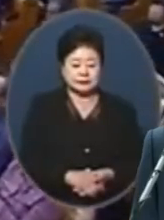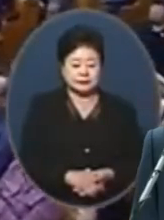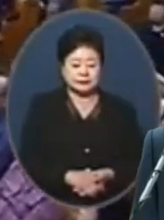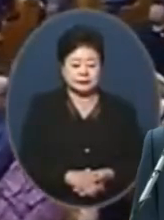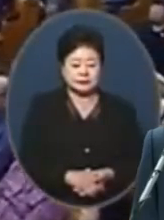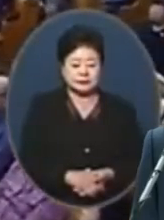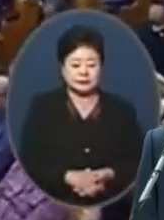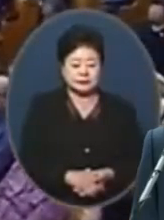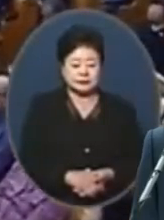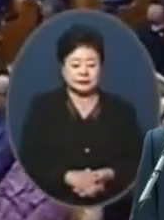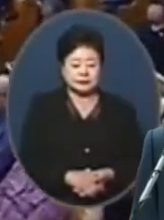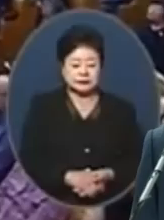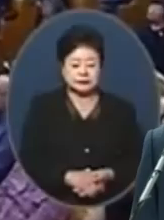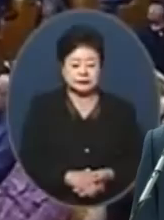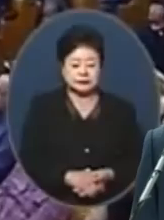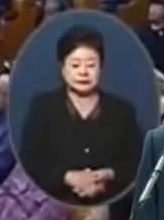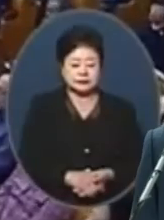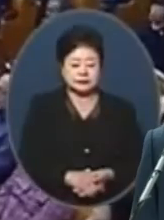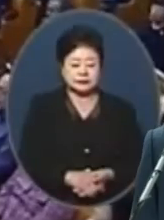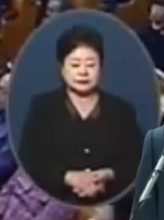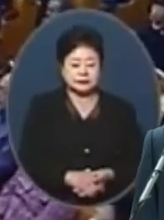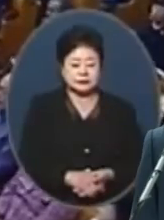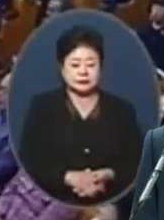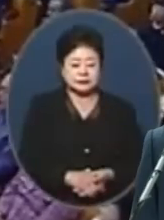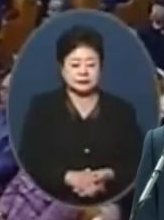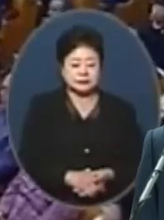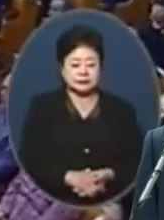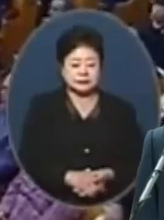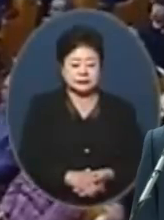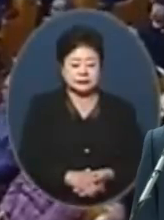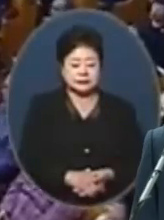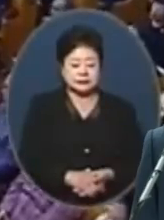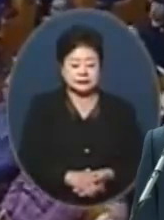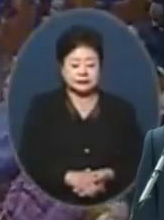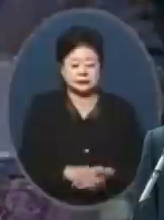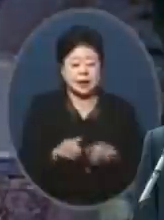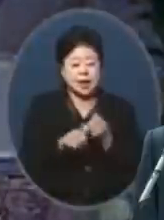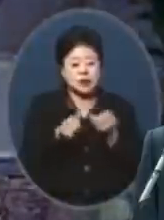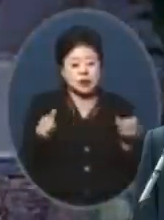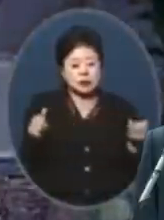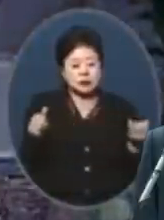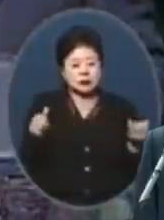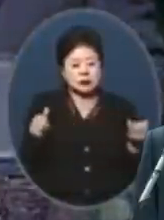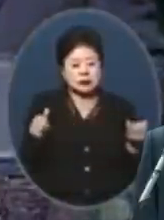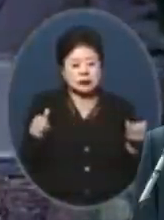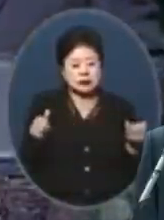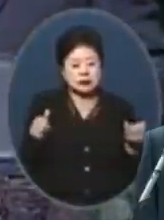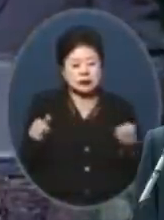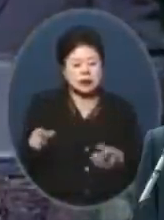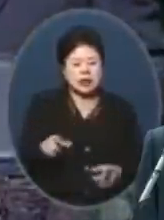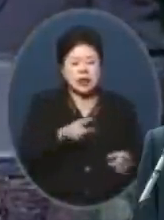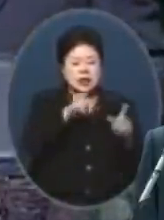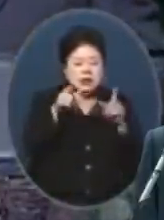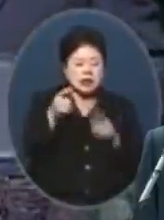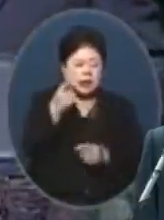and they didn't get along so they got a divorce. 그래서 이혼해서 사니까